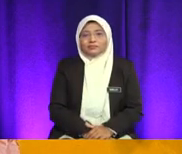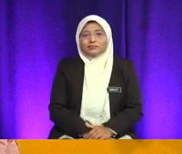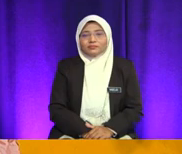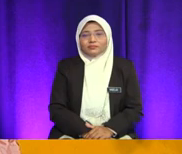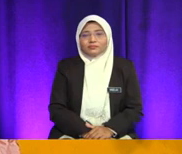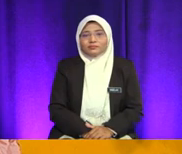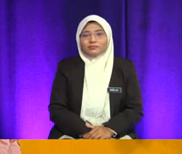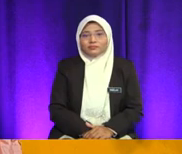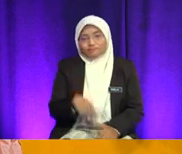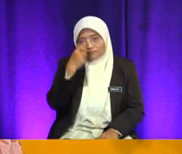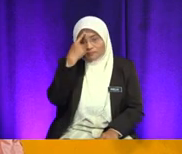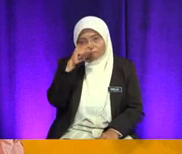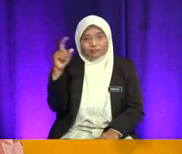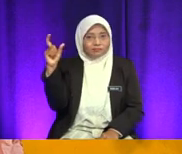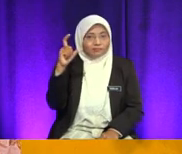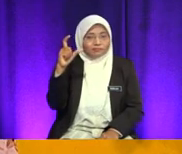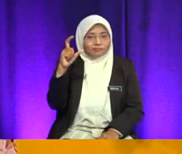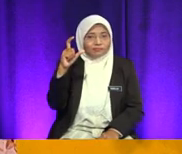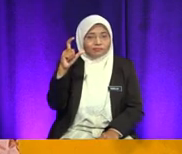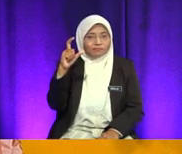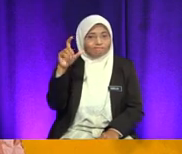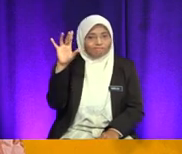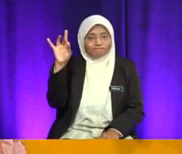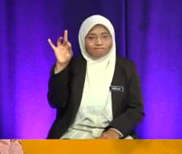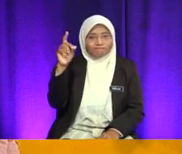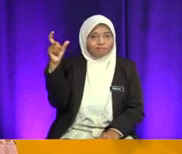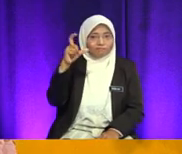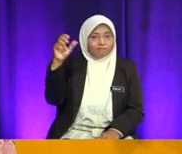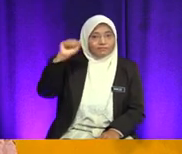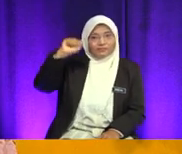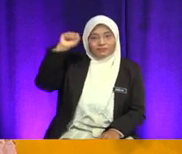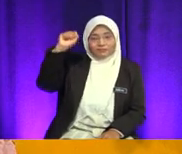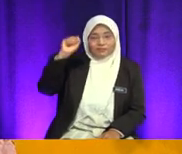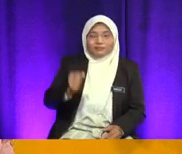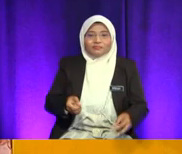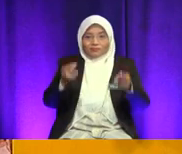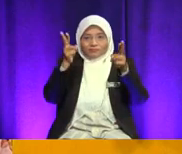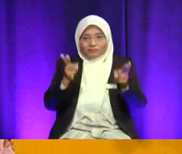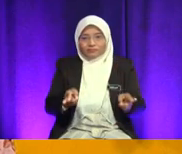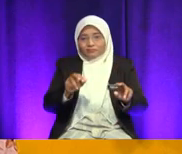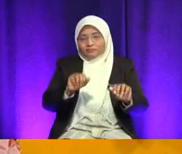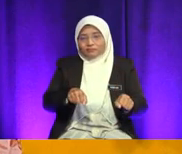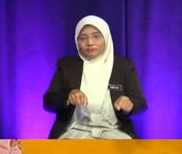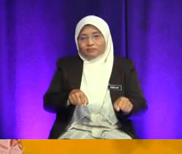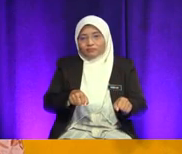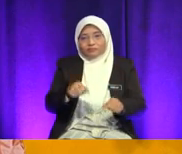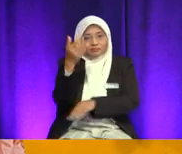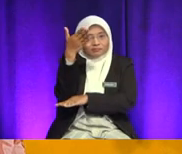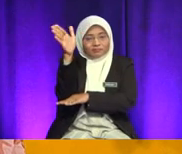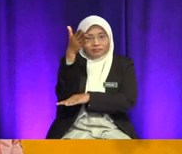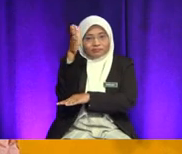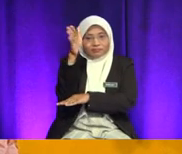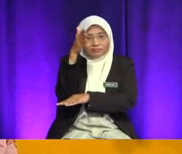bulan ogus jadi marilah kita sama-sama mengibarkan bendera jalo Gemilang sebagai